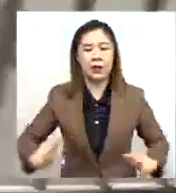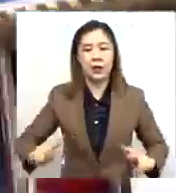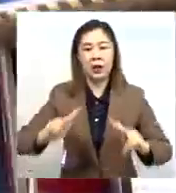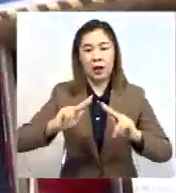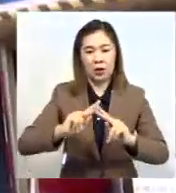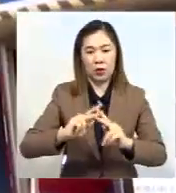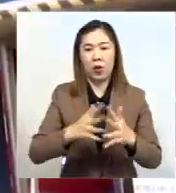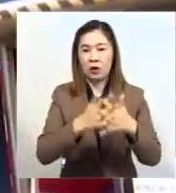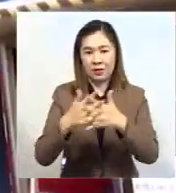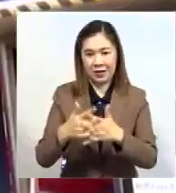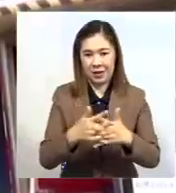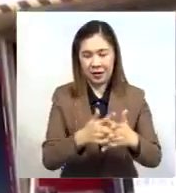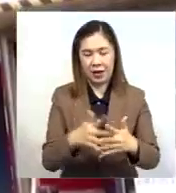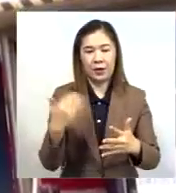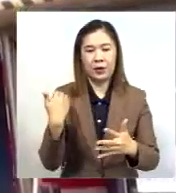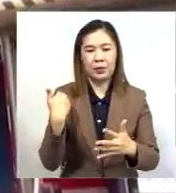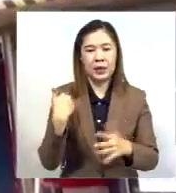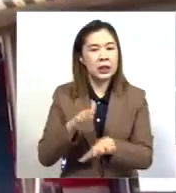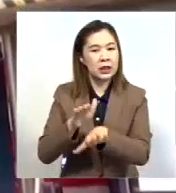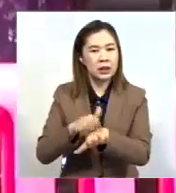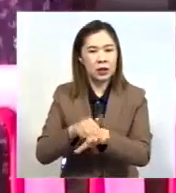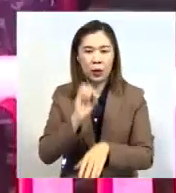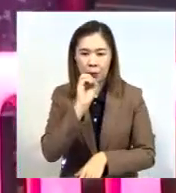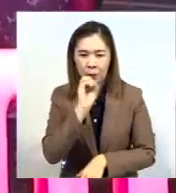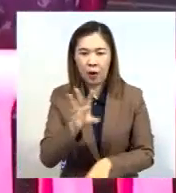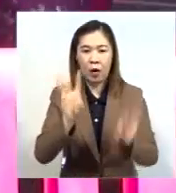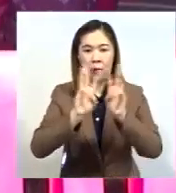ทศของสหรัฐยังได้ยกระดับคำเตือนแจ้ง